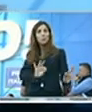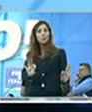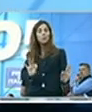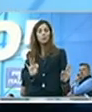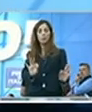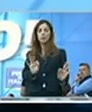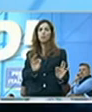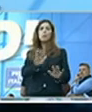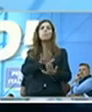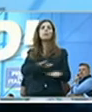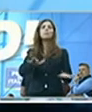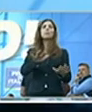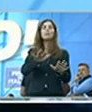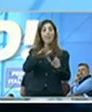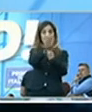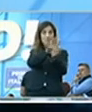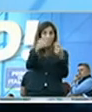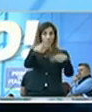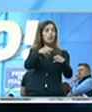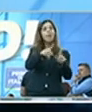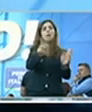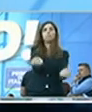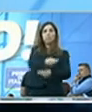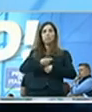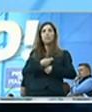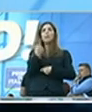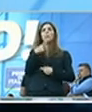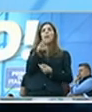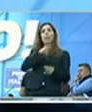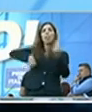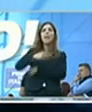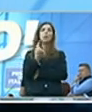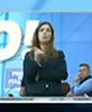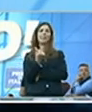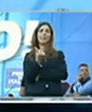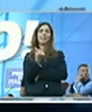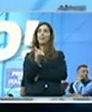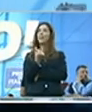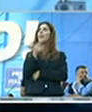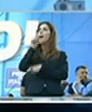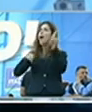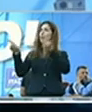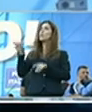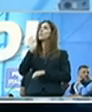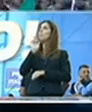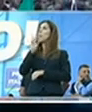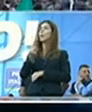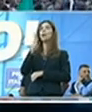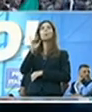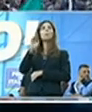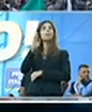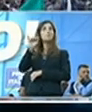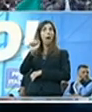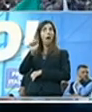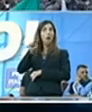in un comizio, in realtà, come dire, intercetta anche a livello di umore popolare un bisogno che